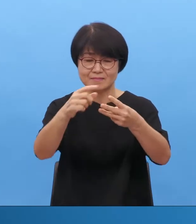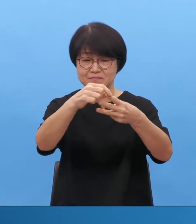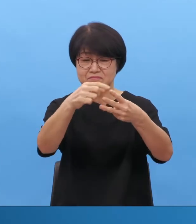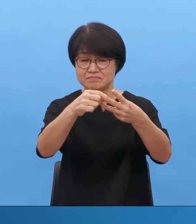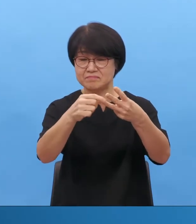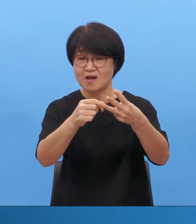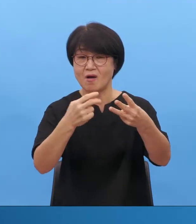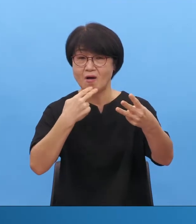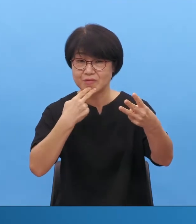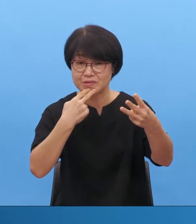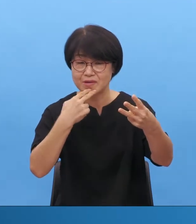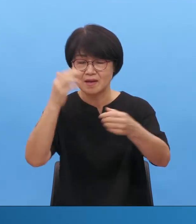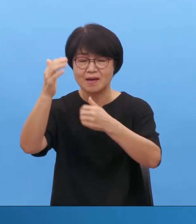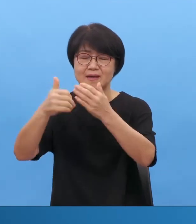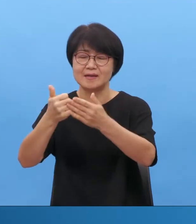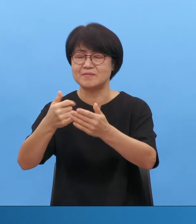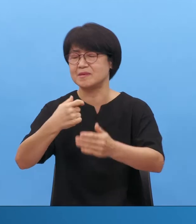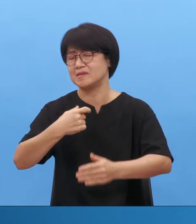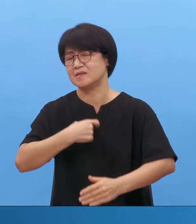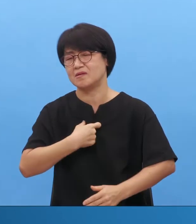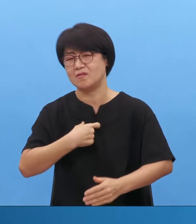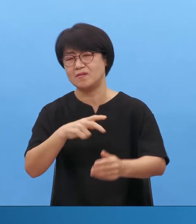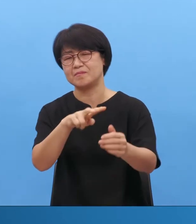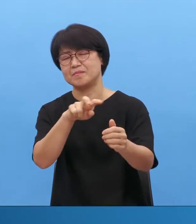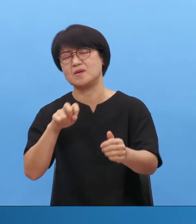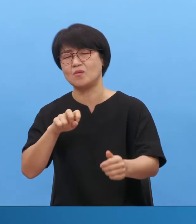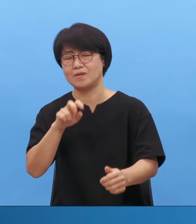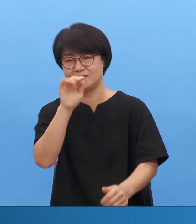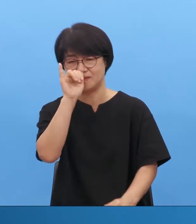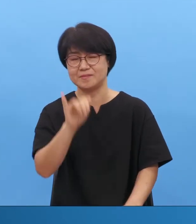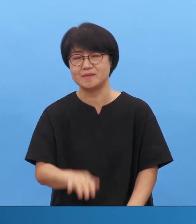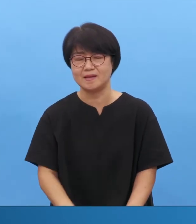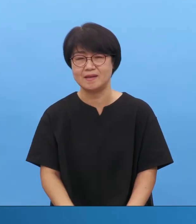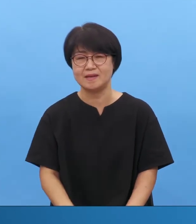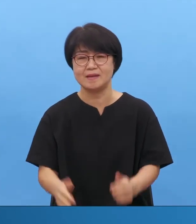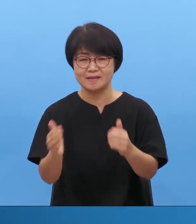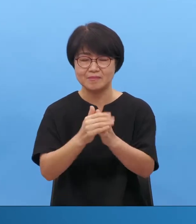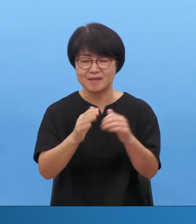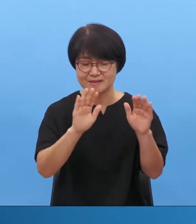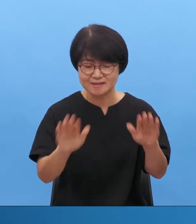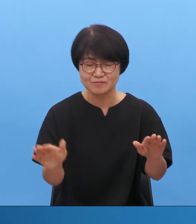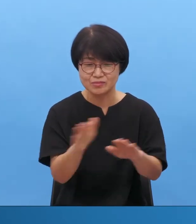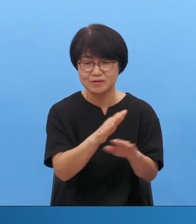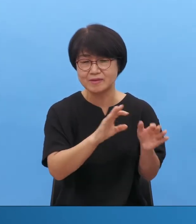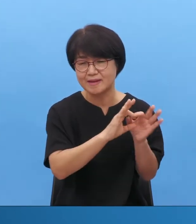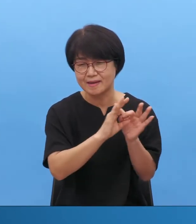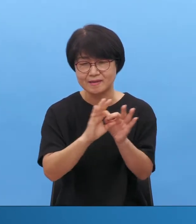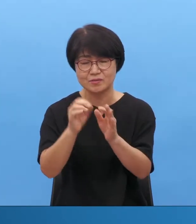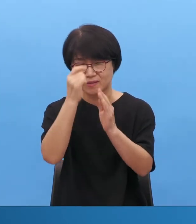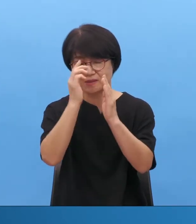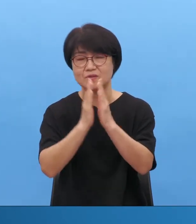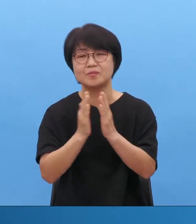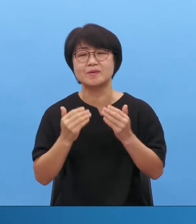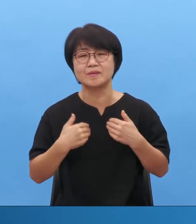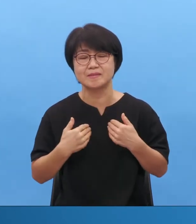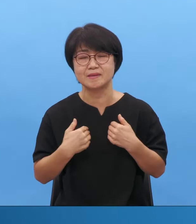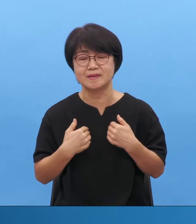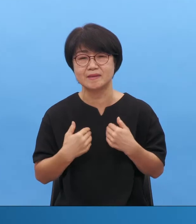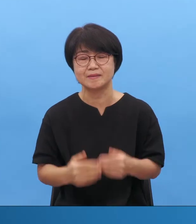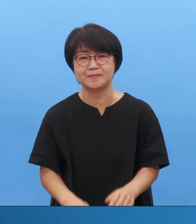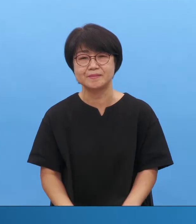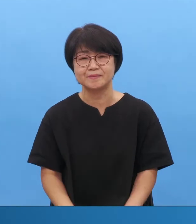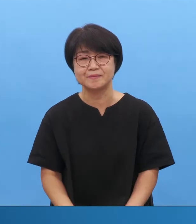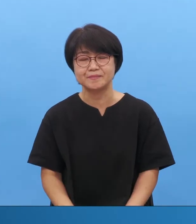courtyards is a church that God does not like. 이걸 여러분이 계속 기도하셔야 돼요. And this is something we must continuously pray about. 이 뜰에는